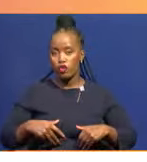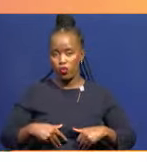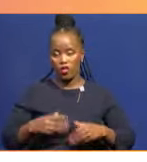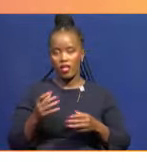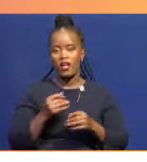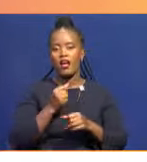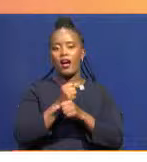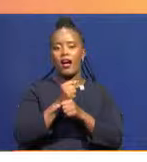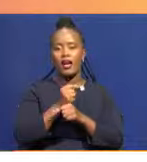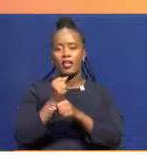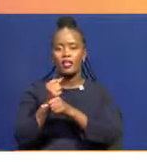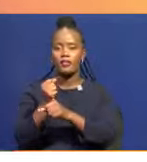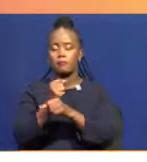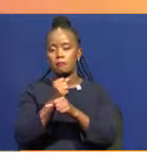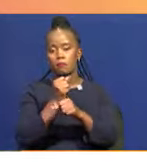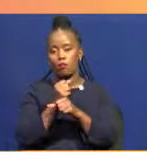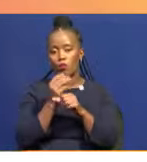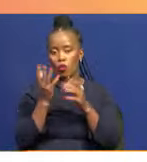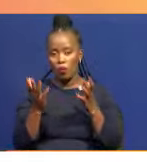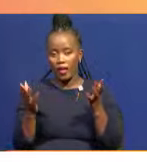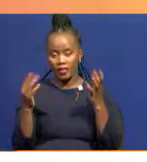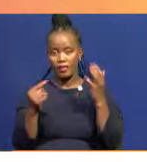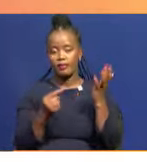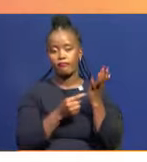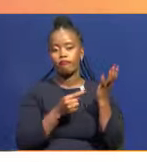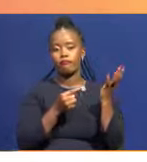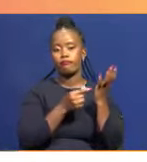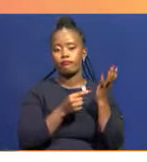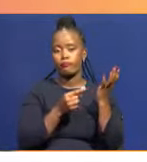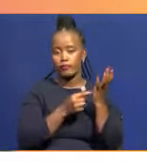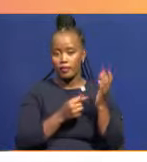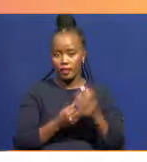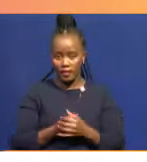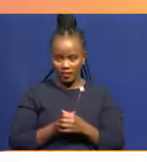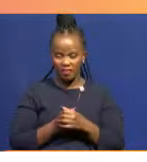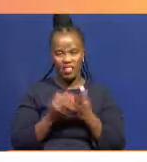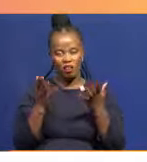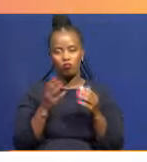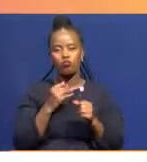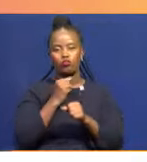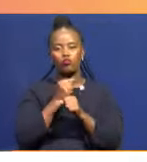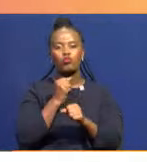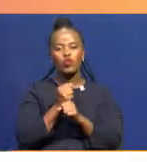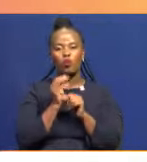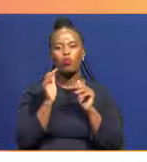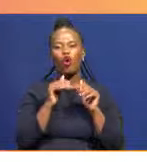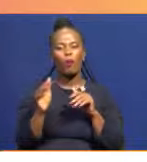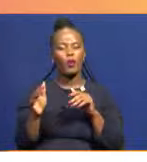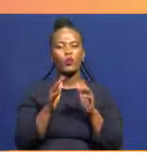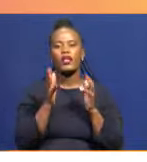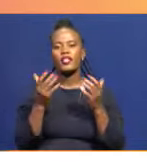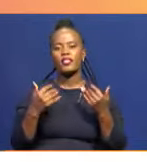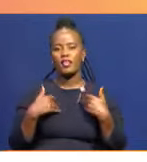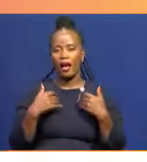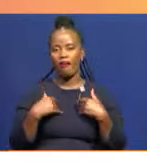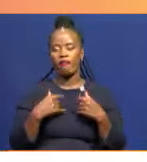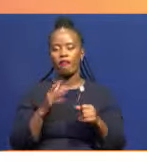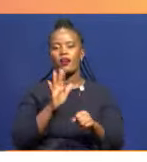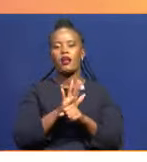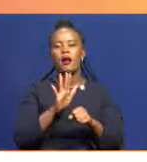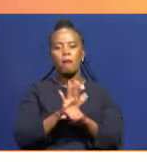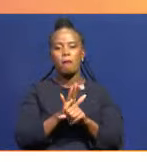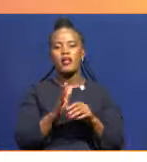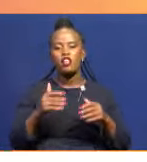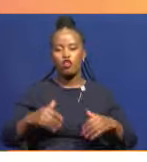hiyo kazi ya digitali. Mm-hmm. So nafasi sipo, vijana wengi wame embrace ama wameweza kuchukua